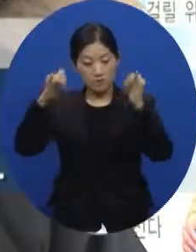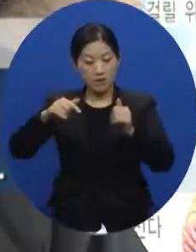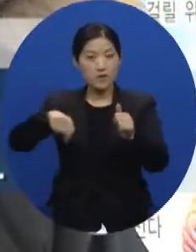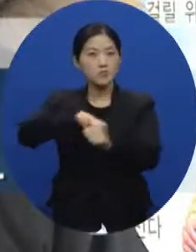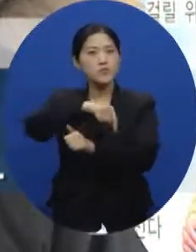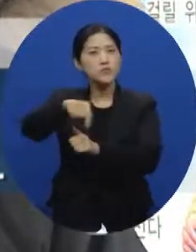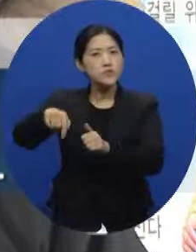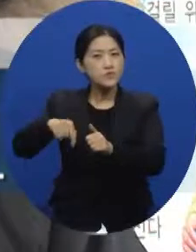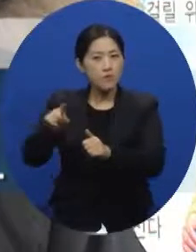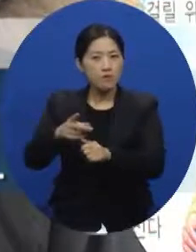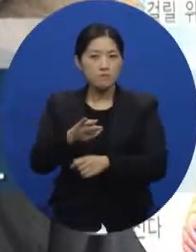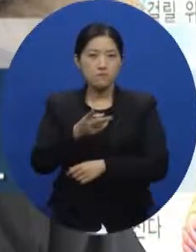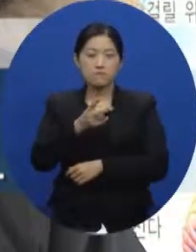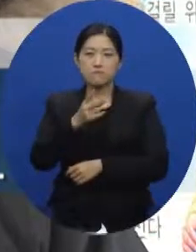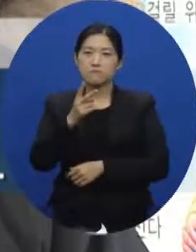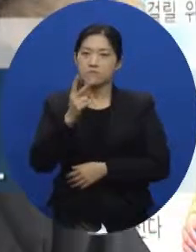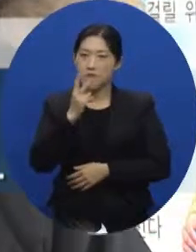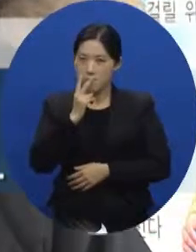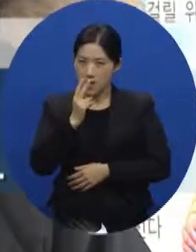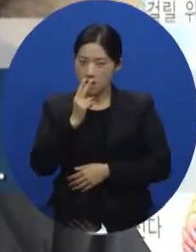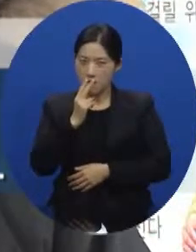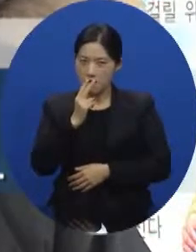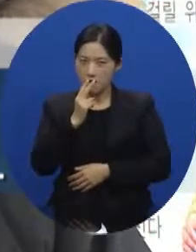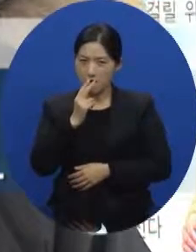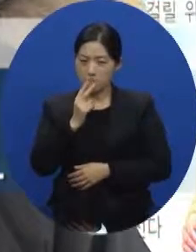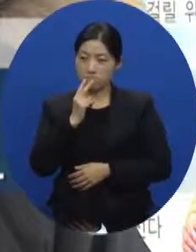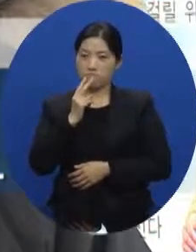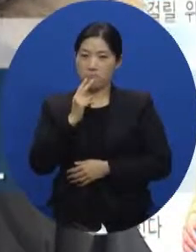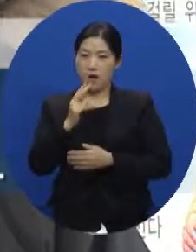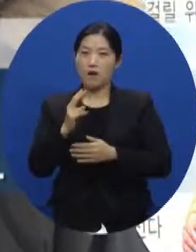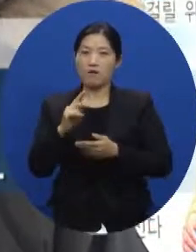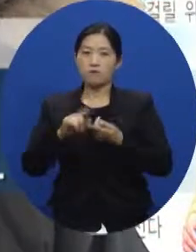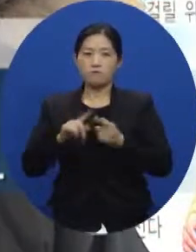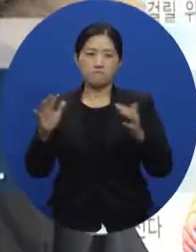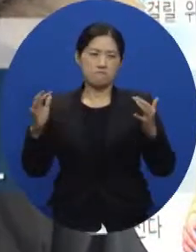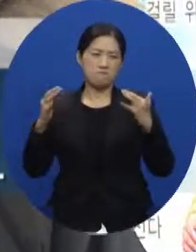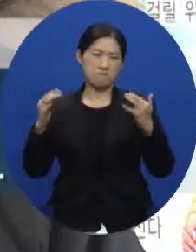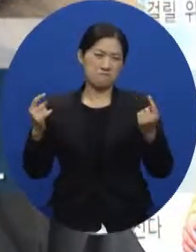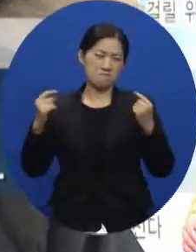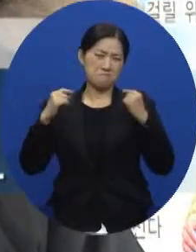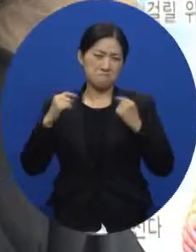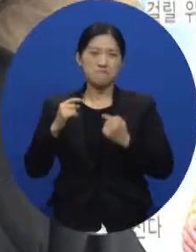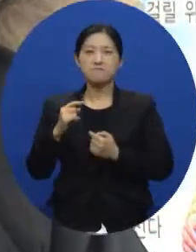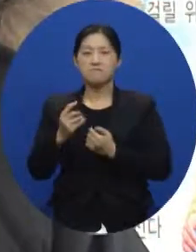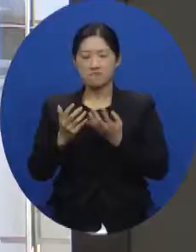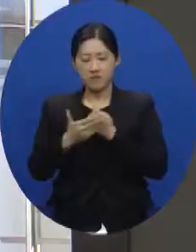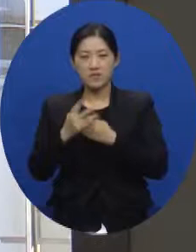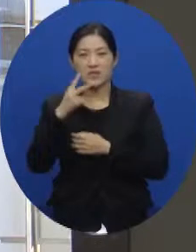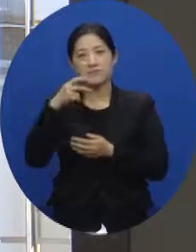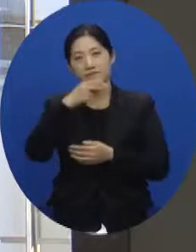사회적인 분위기가 전반적으로 이제 흡연자에 대한 안 좋은 시선들이 많기 때문에